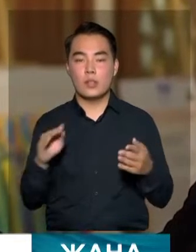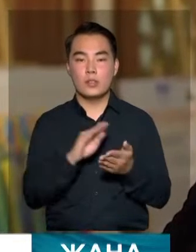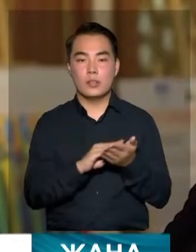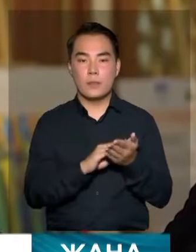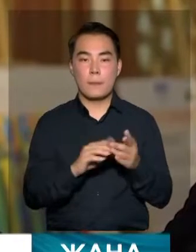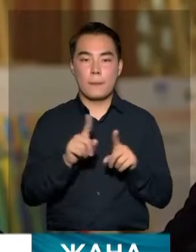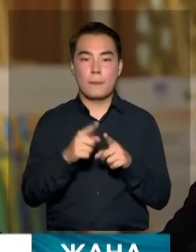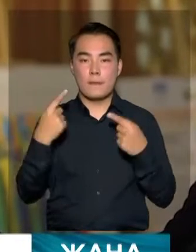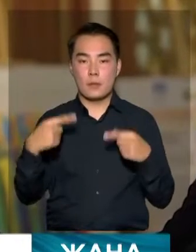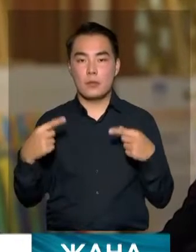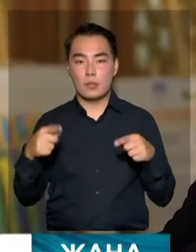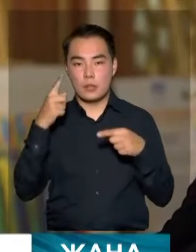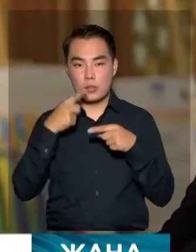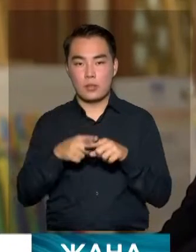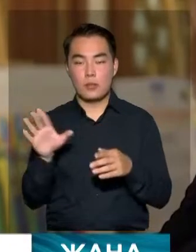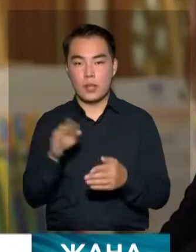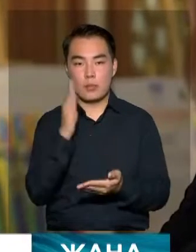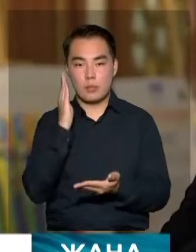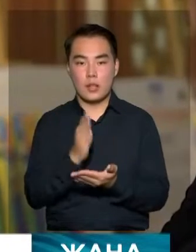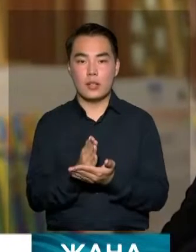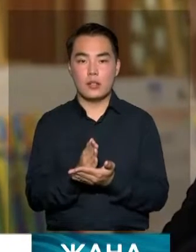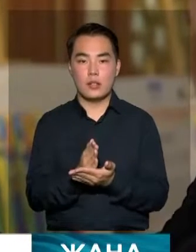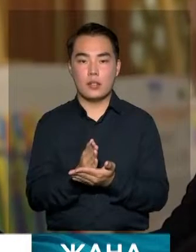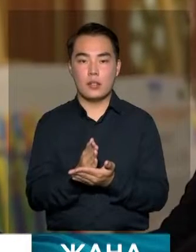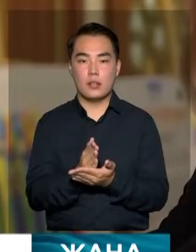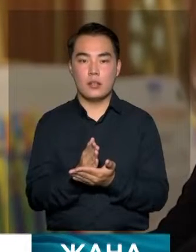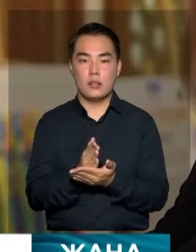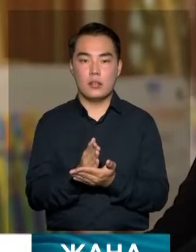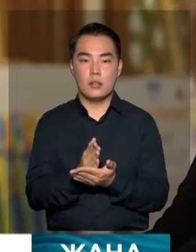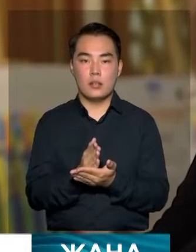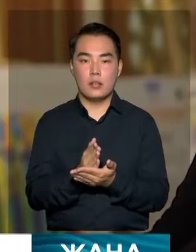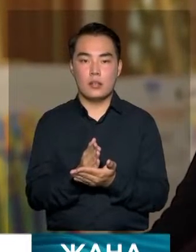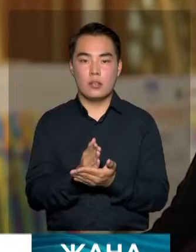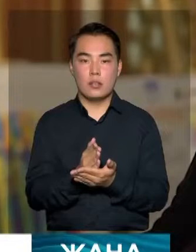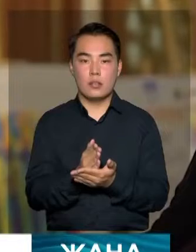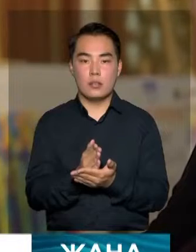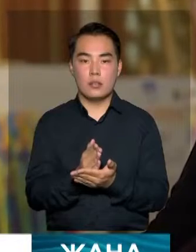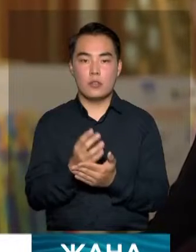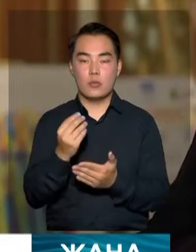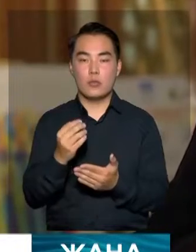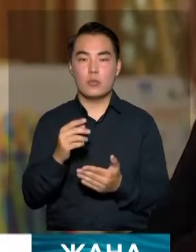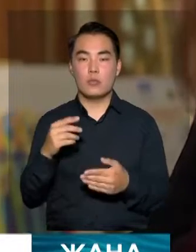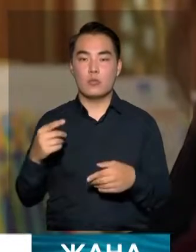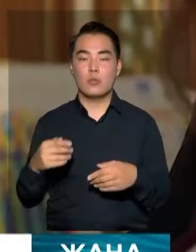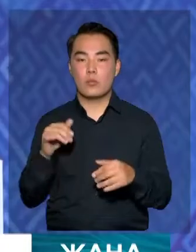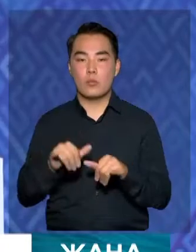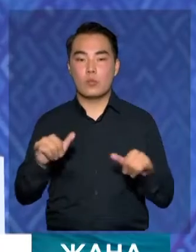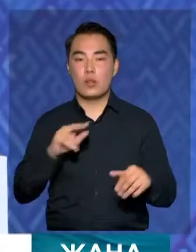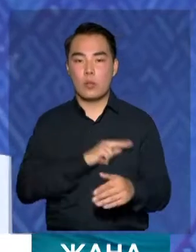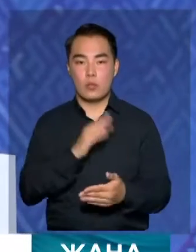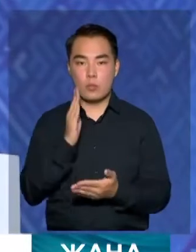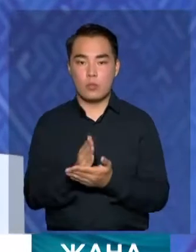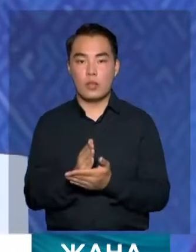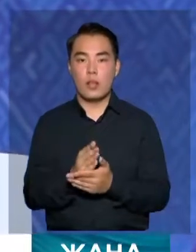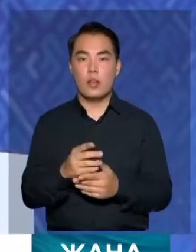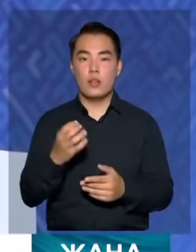зерттелді, зерттелмеді, мұны осының бәрі отырып бірге сараланып, ары қарай жұмыс жасалынады деп сенеміз. Ел